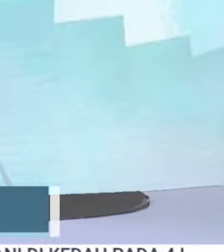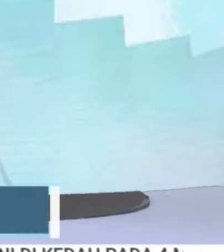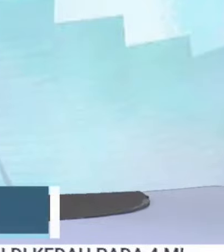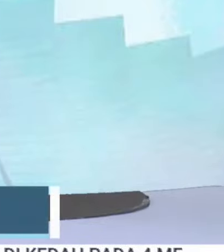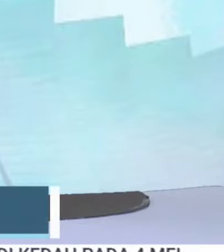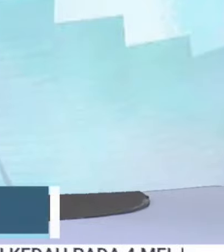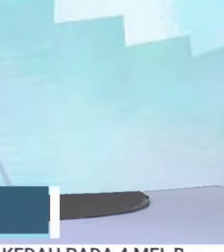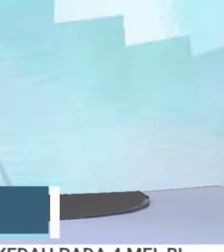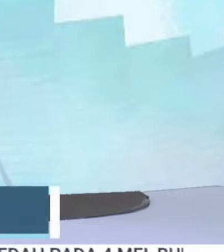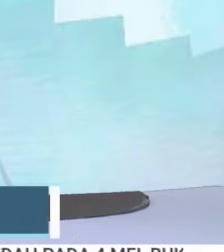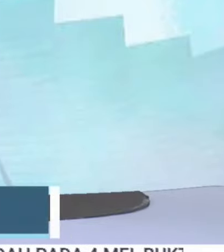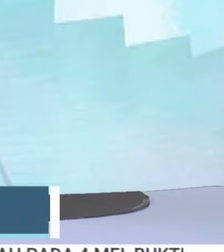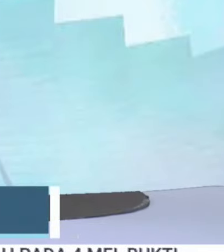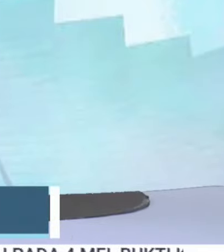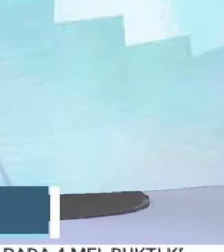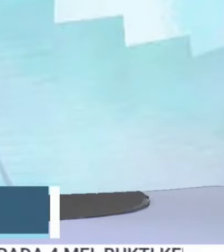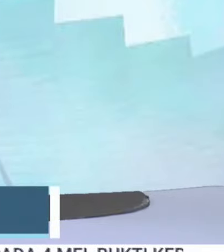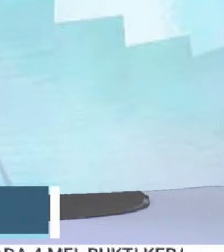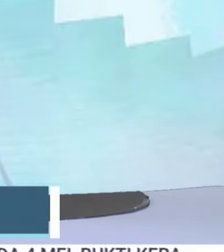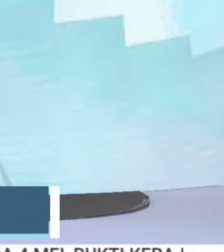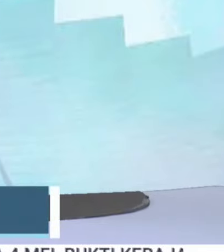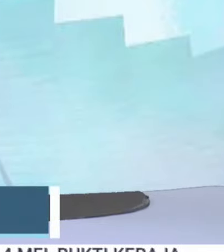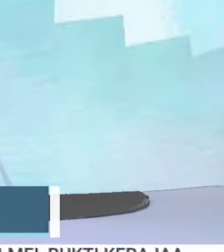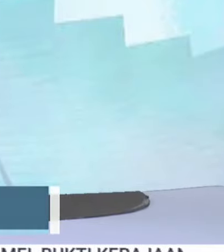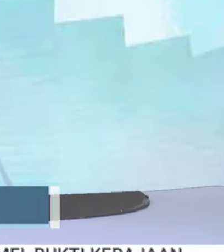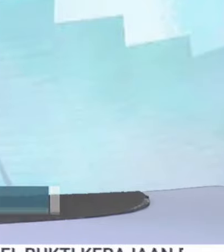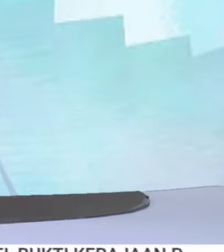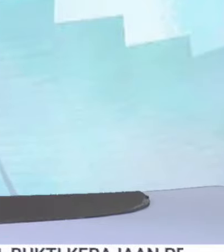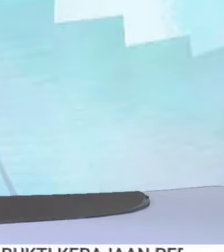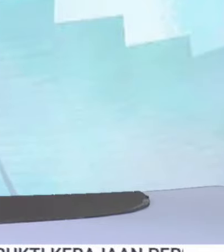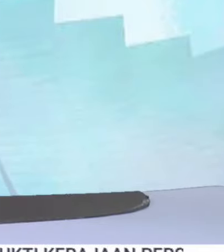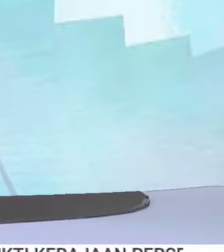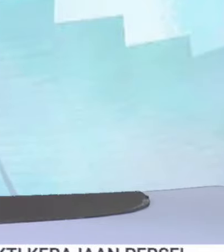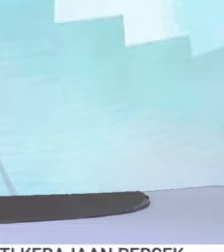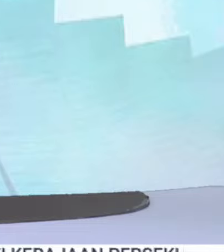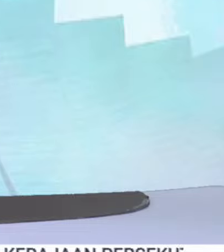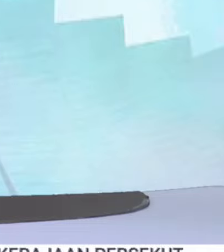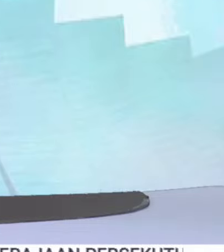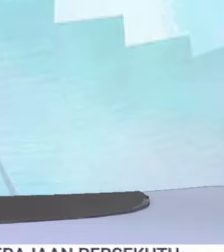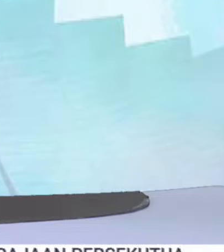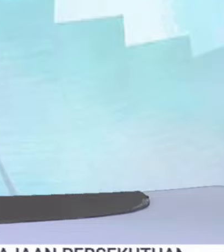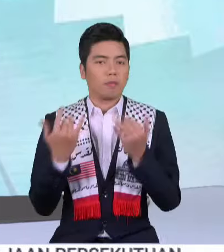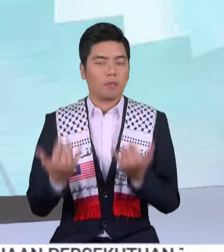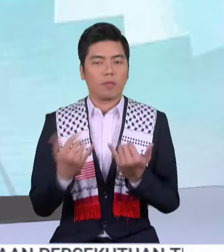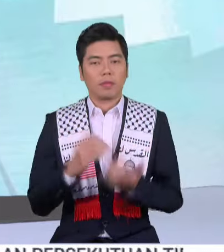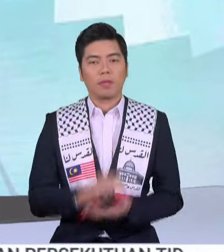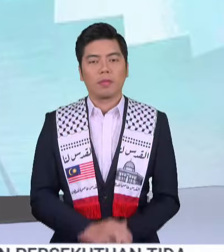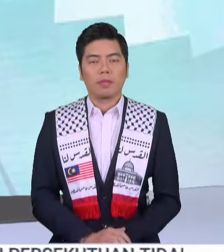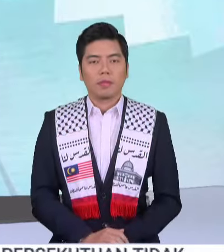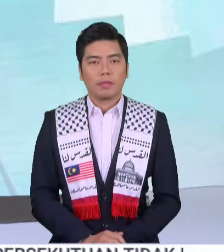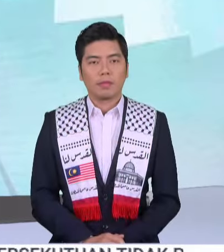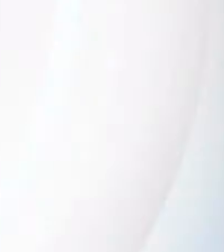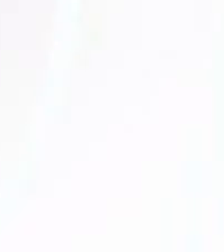Assalamualaikum, salam Malaysia Madani. Saya Nurul Zahira Razif. Berita wilayah dimulakan dengan rangkuman laporan utama.